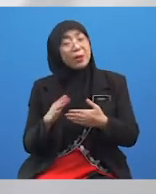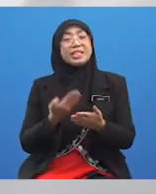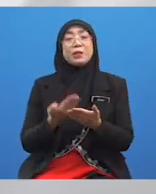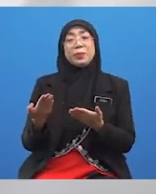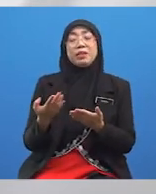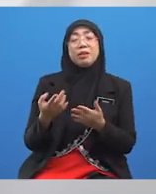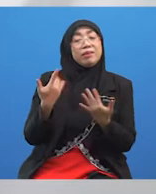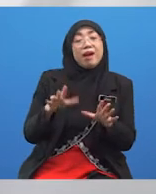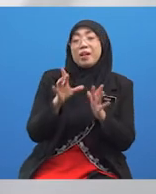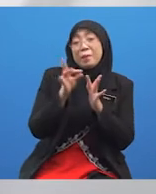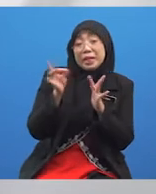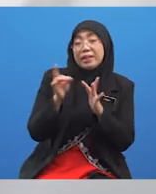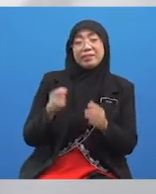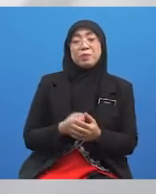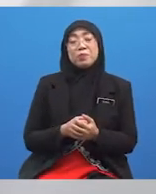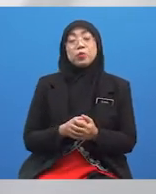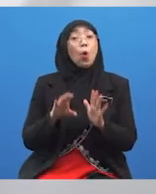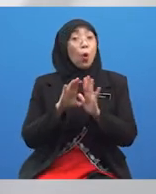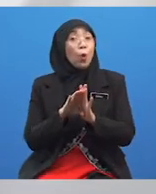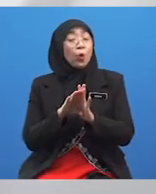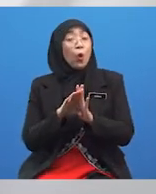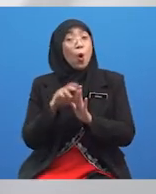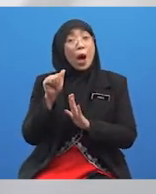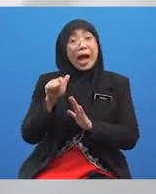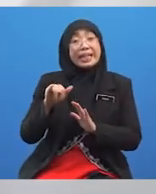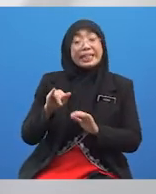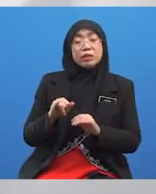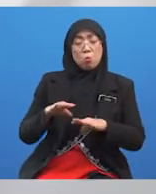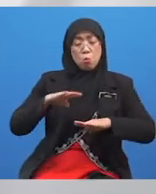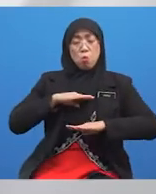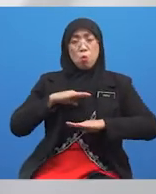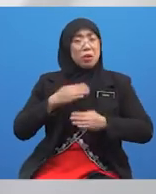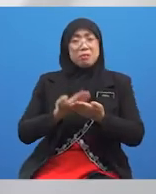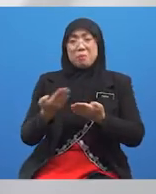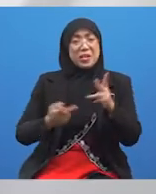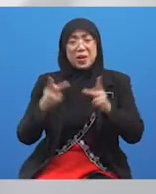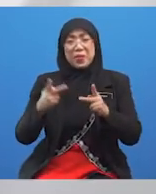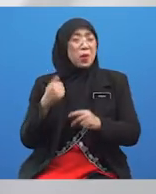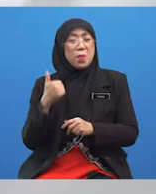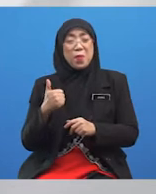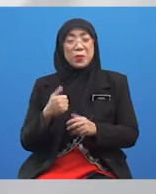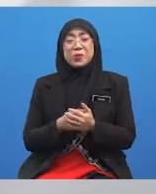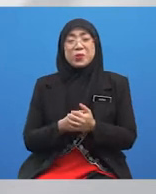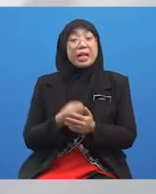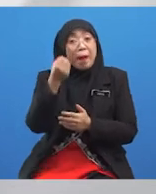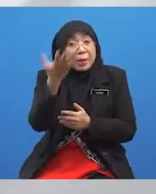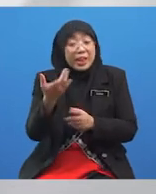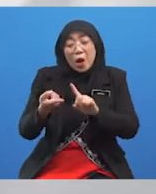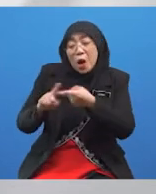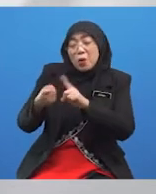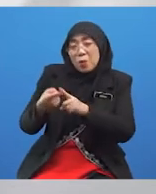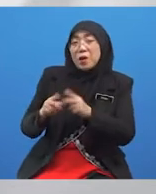produk pilihan. Contoh, Ali sangat puas hati dengan kereta yang dibeli dan beritahu kepada kawan-kawan.